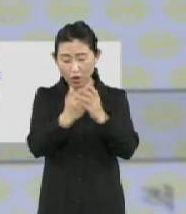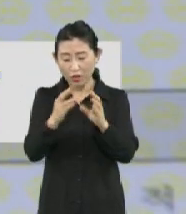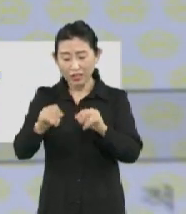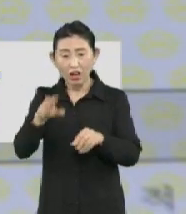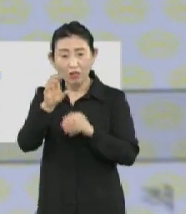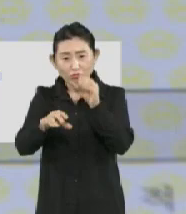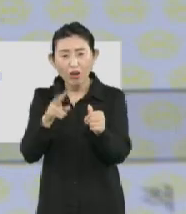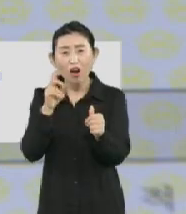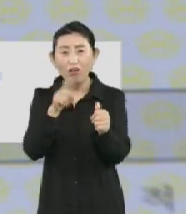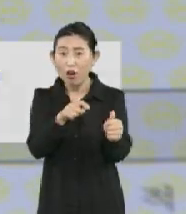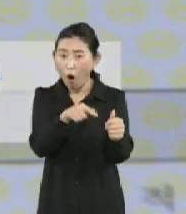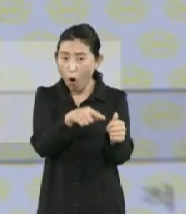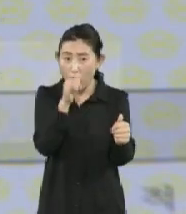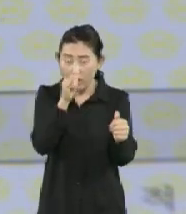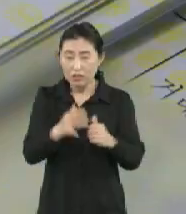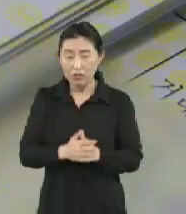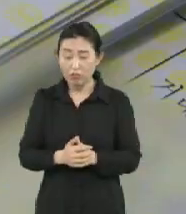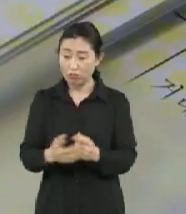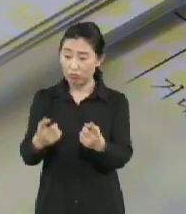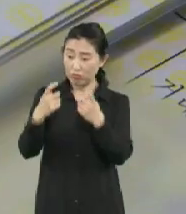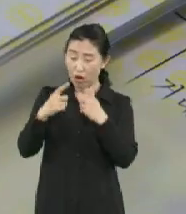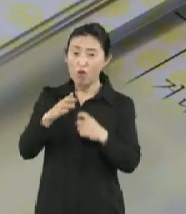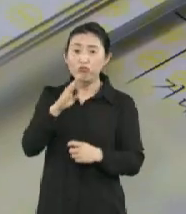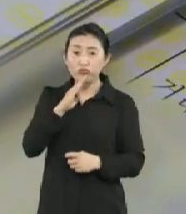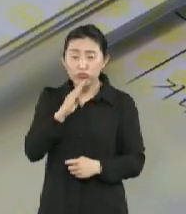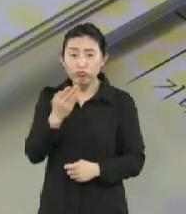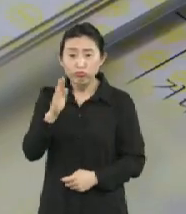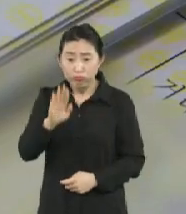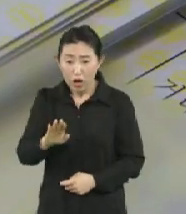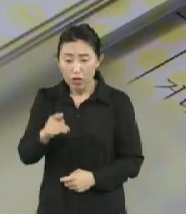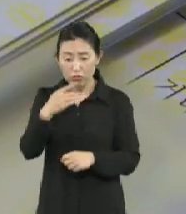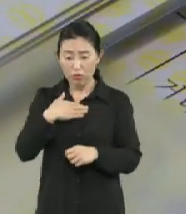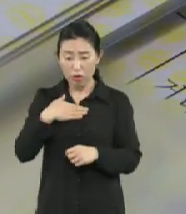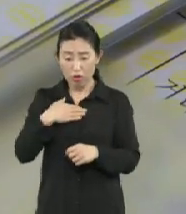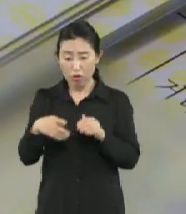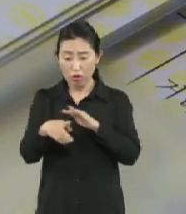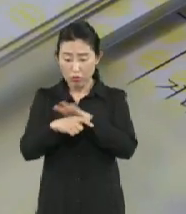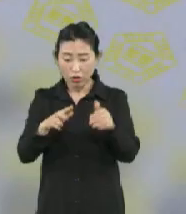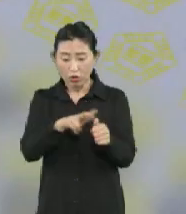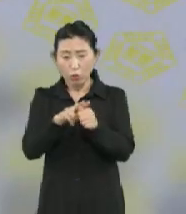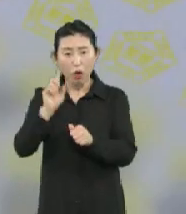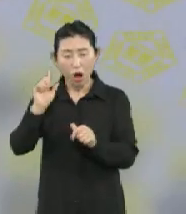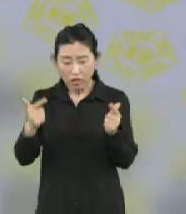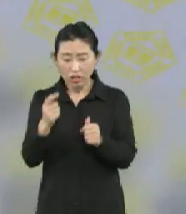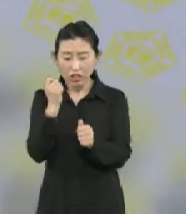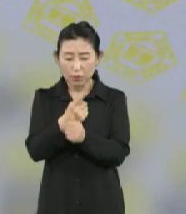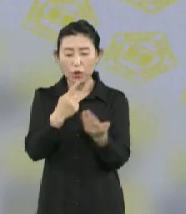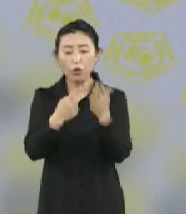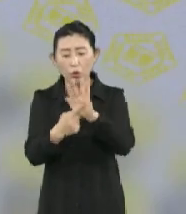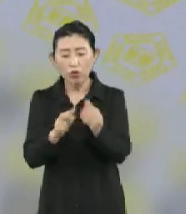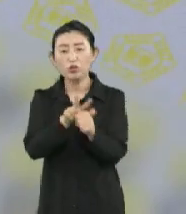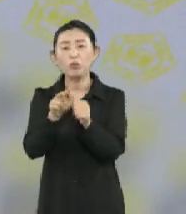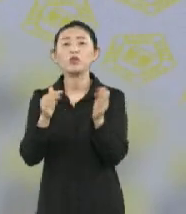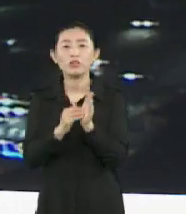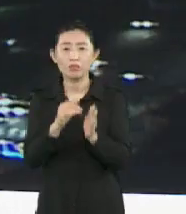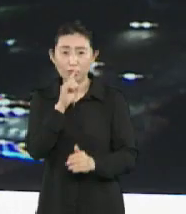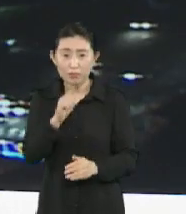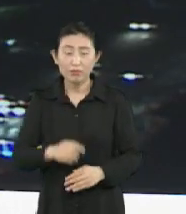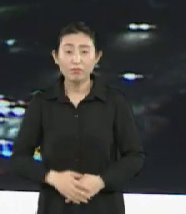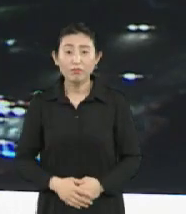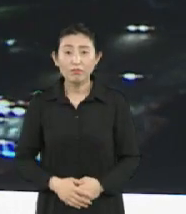의원은 의혹을 받고 있는 내용은 이미 공개된 것으로 내부 정보가 아니었다고 혐의를 부인해왔습니다.